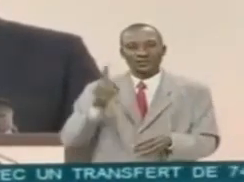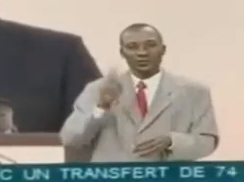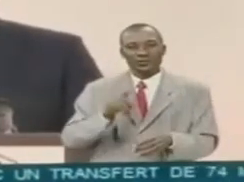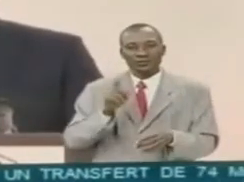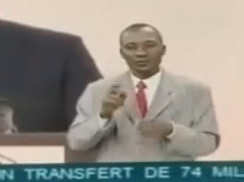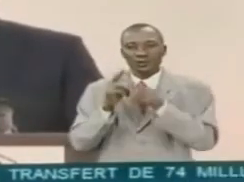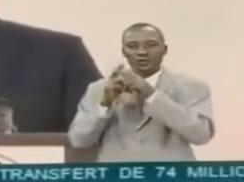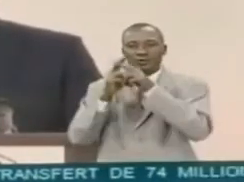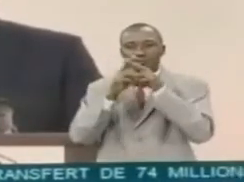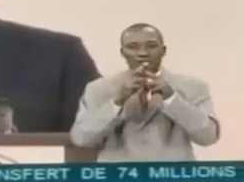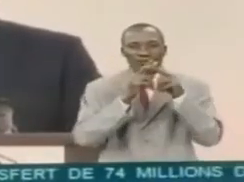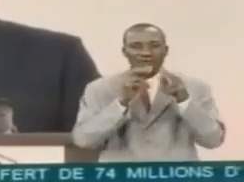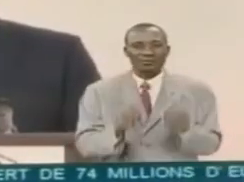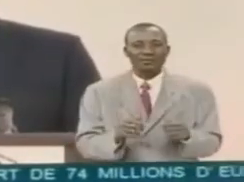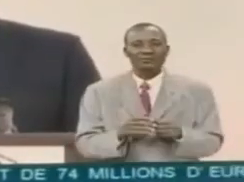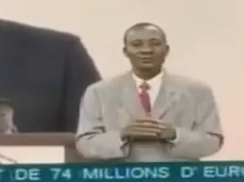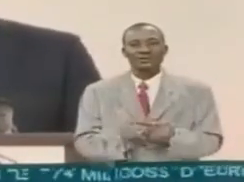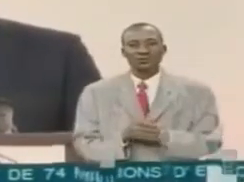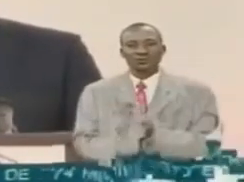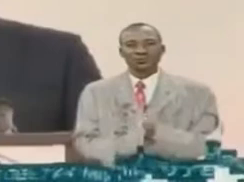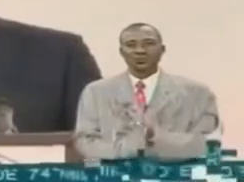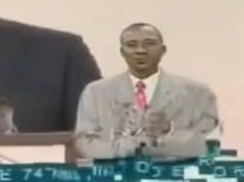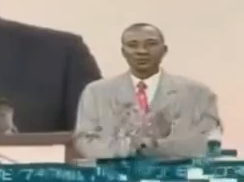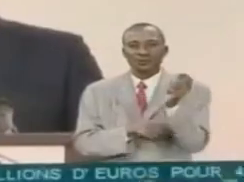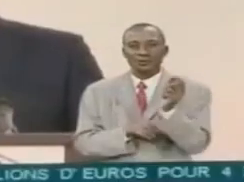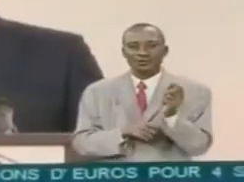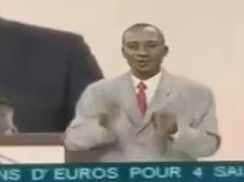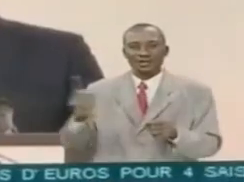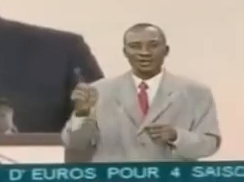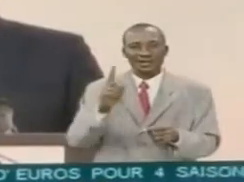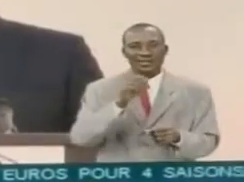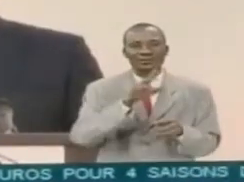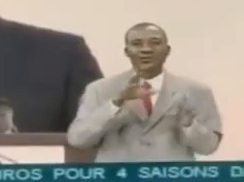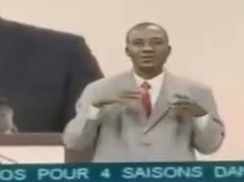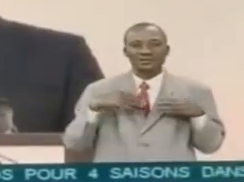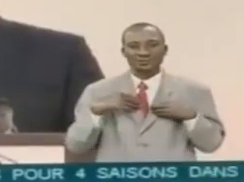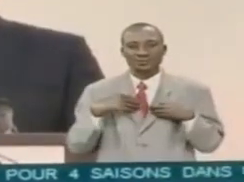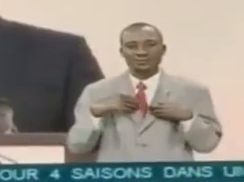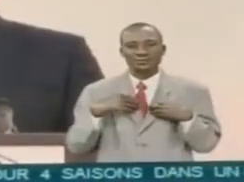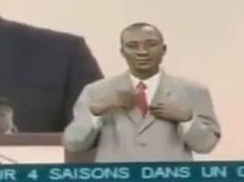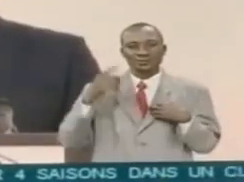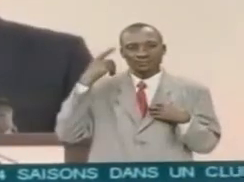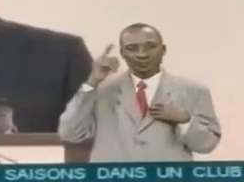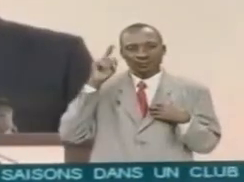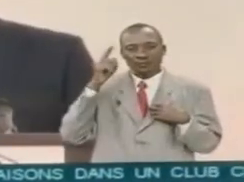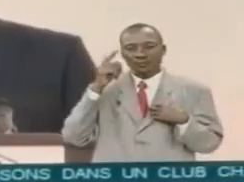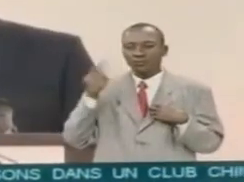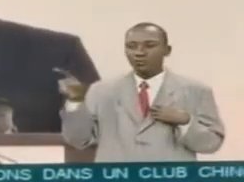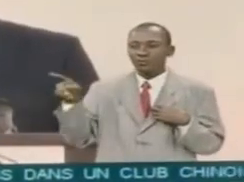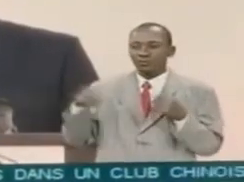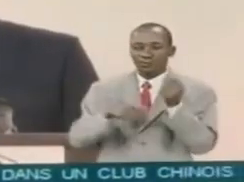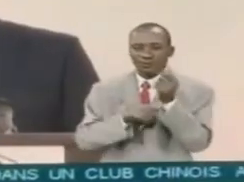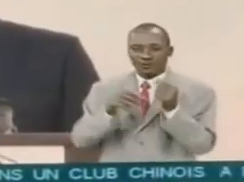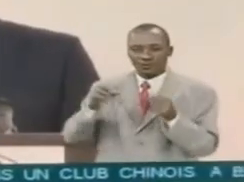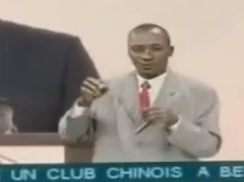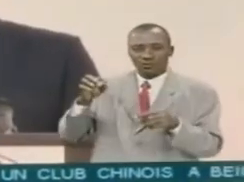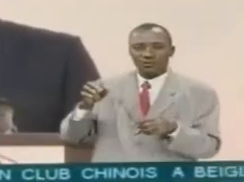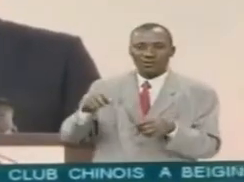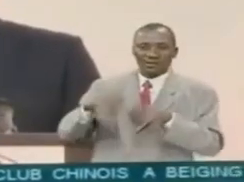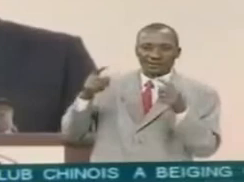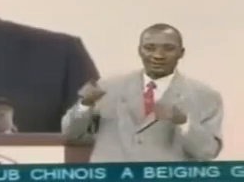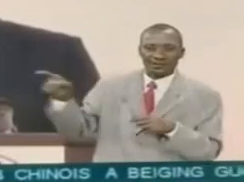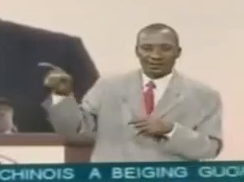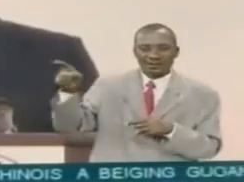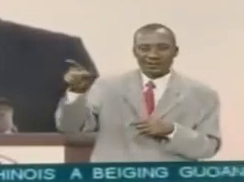de chacun afin de barrer la route à tous ceux qui, sans y croire, s'étant servis du prétexte